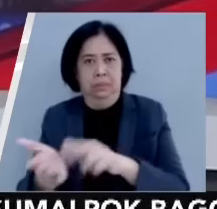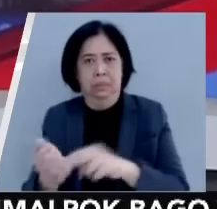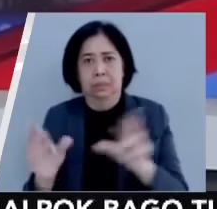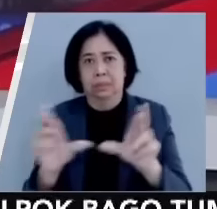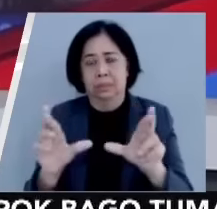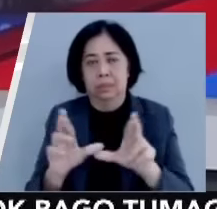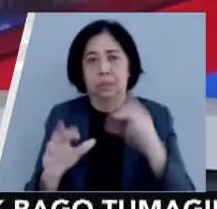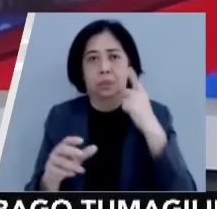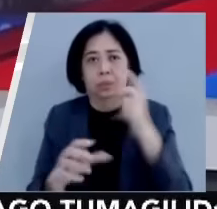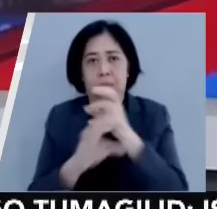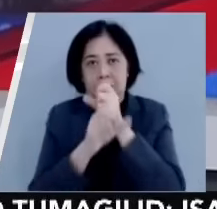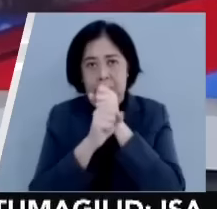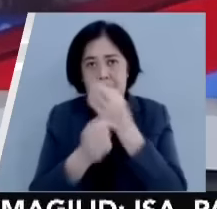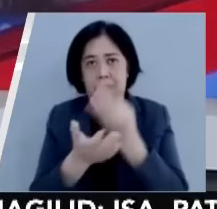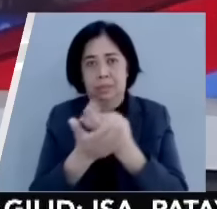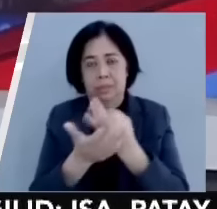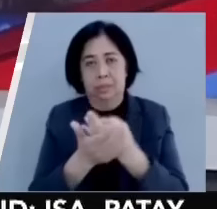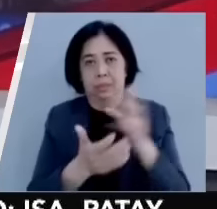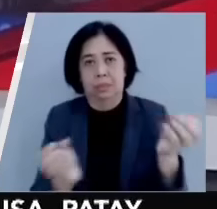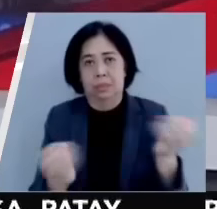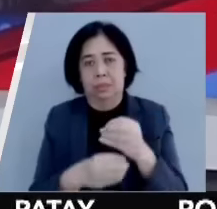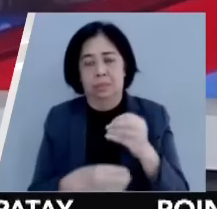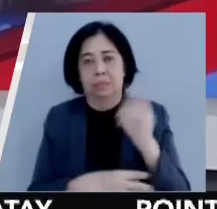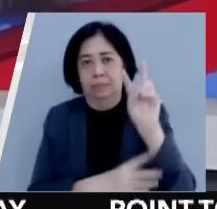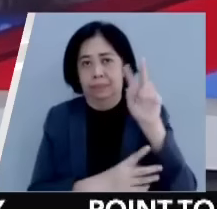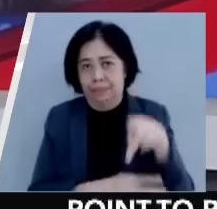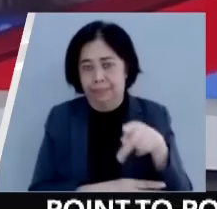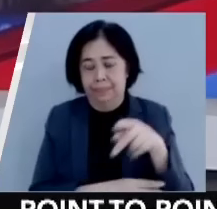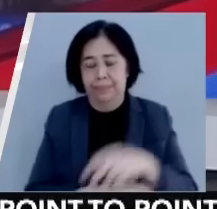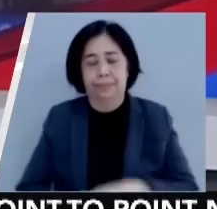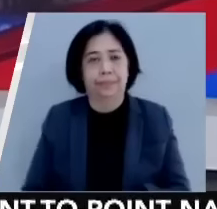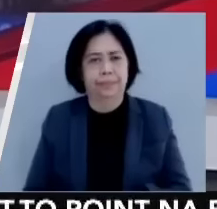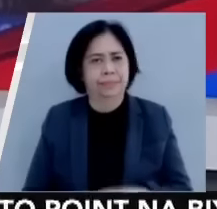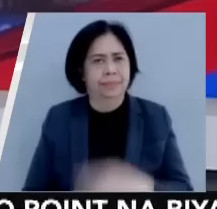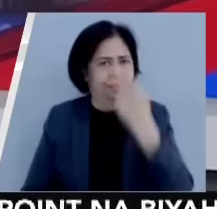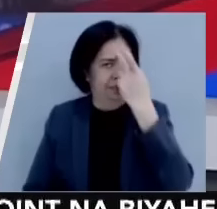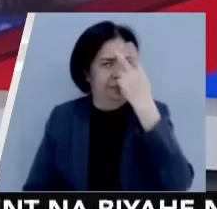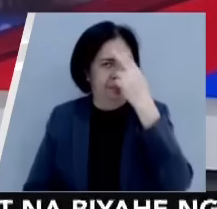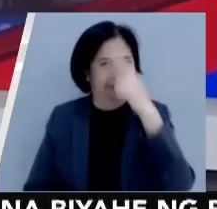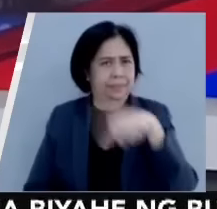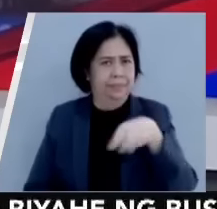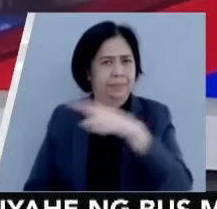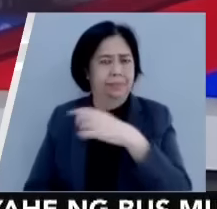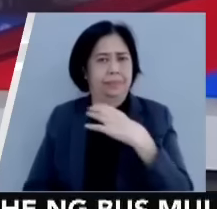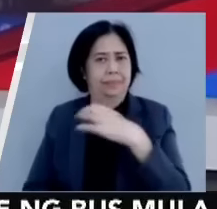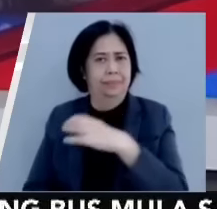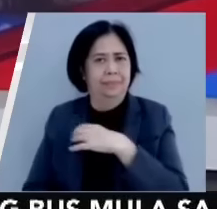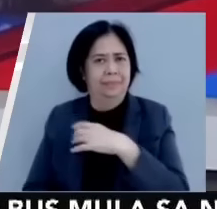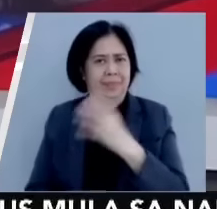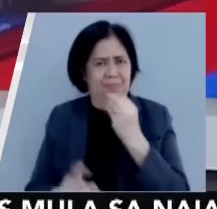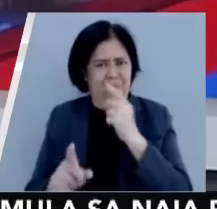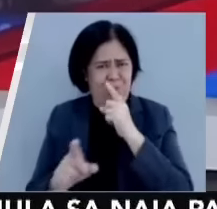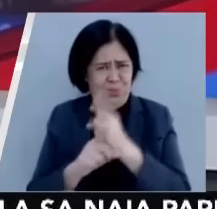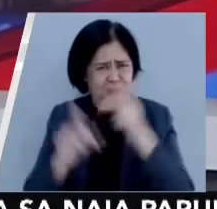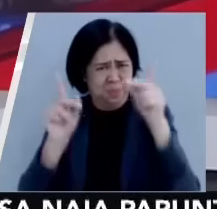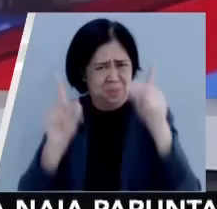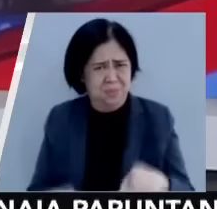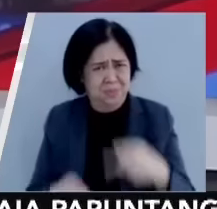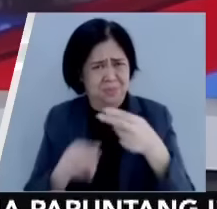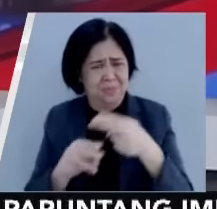sa confidential fund ng Office of the Vice President. May duda kasi ang mga kongresista kung tunay na tao nga ba ang